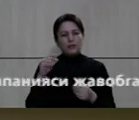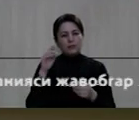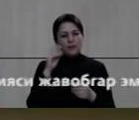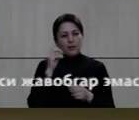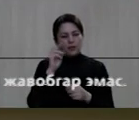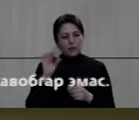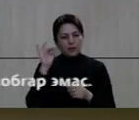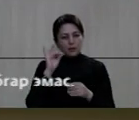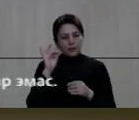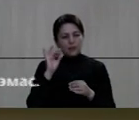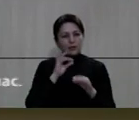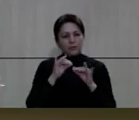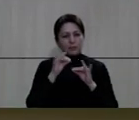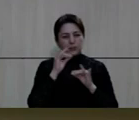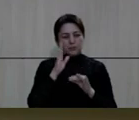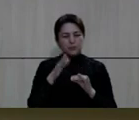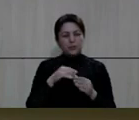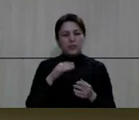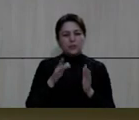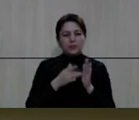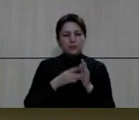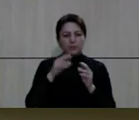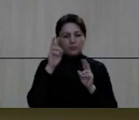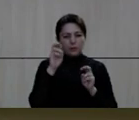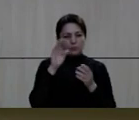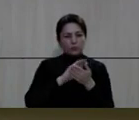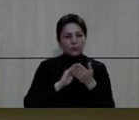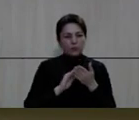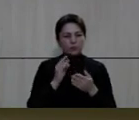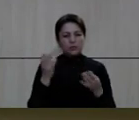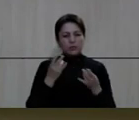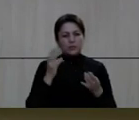Daftaringizga mavzuni alohida qilib belgilab qo'ying.